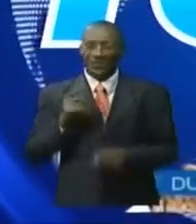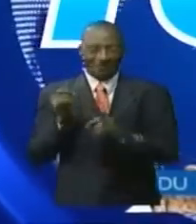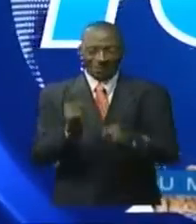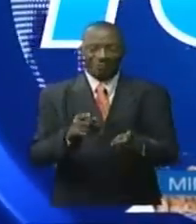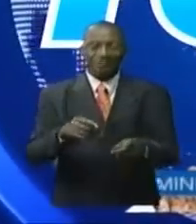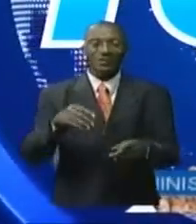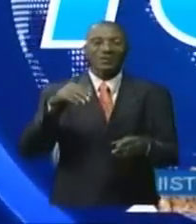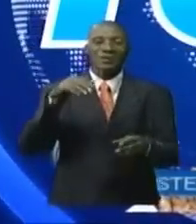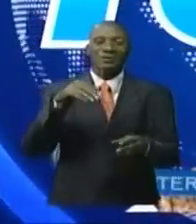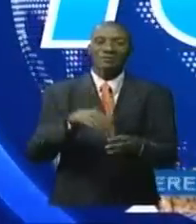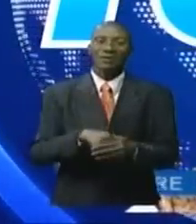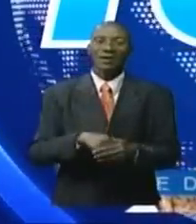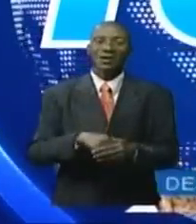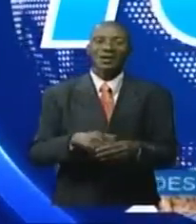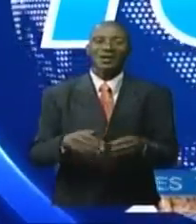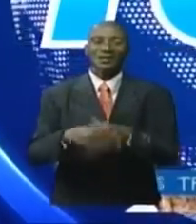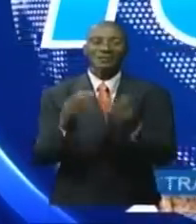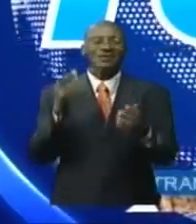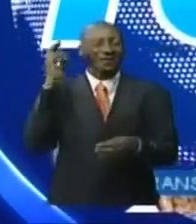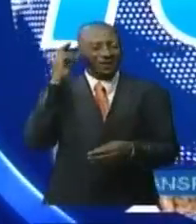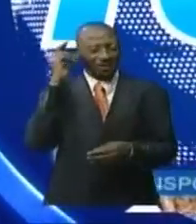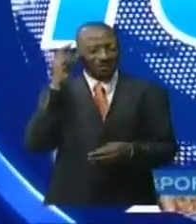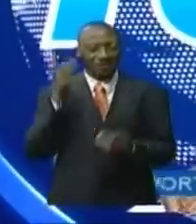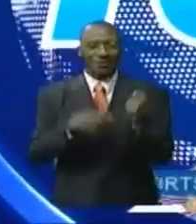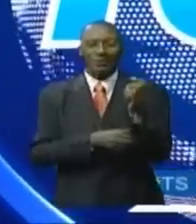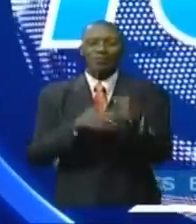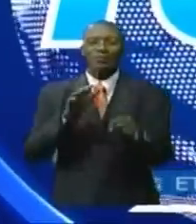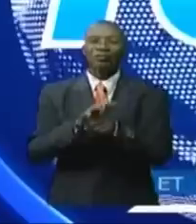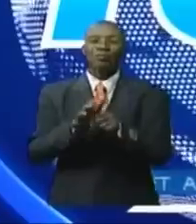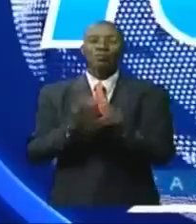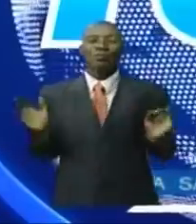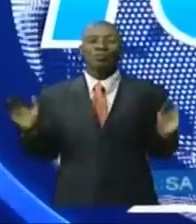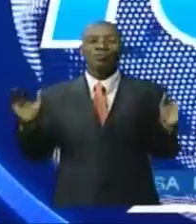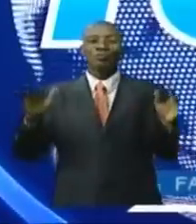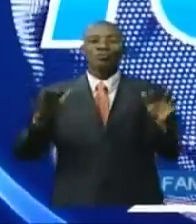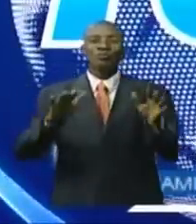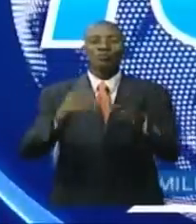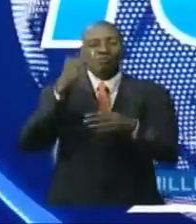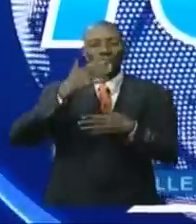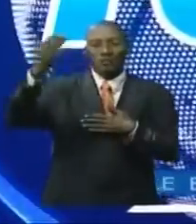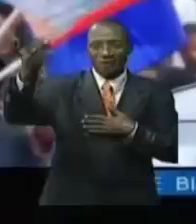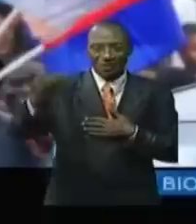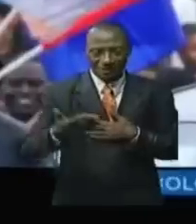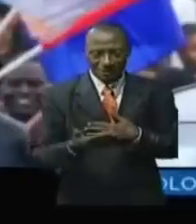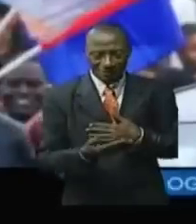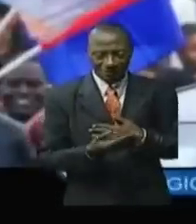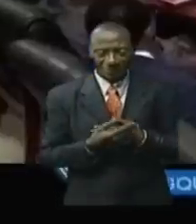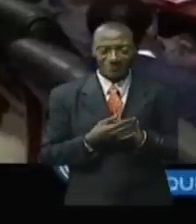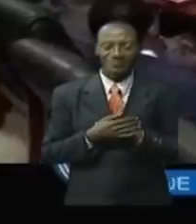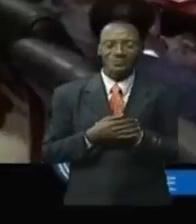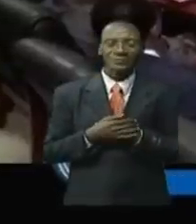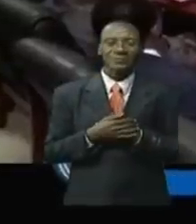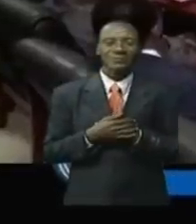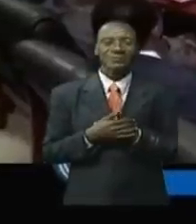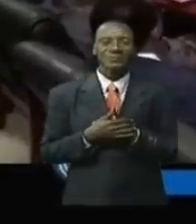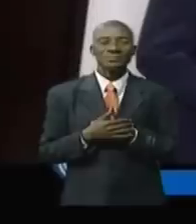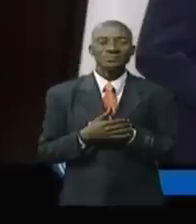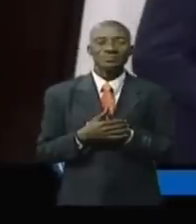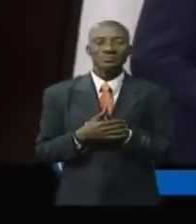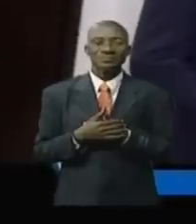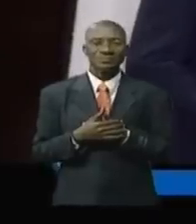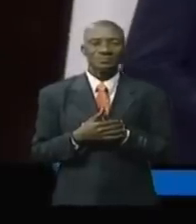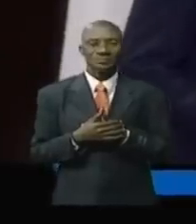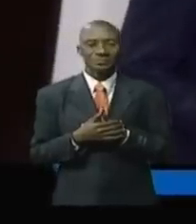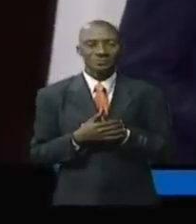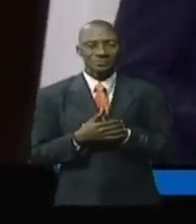L'accueil chaleureux qui lui a été réservé était à la taille du numéro 1 de la province. Et notifié par le VPM